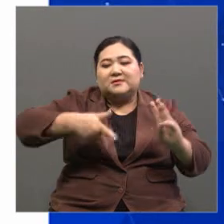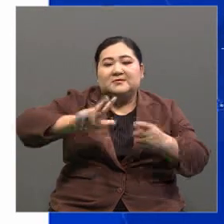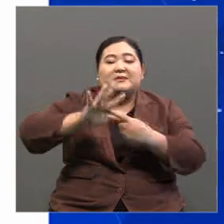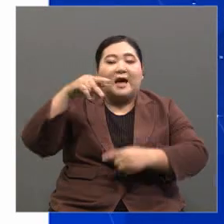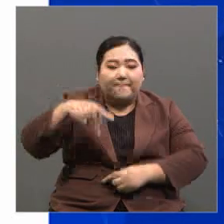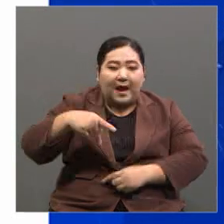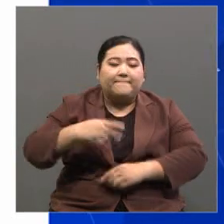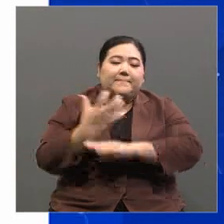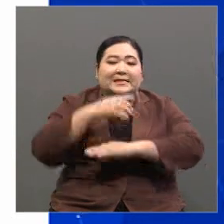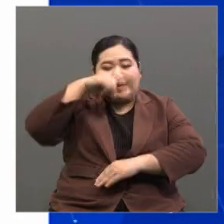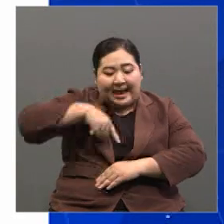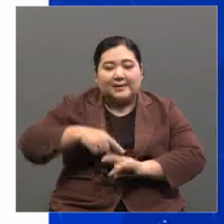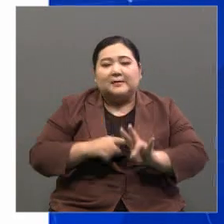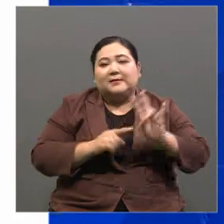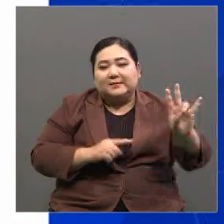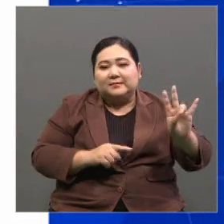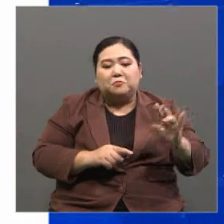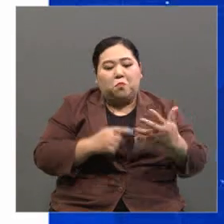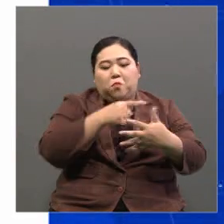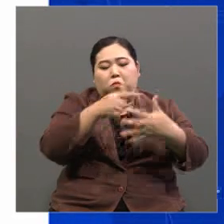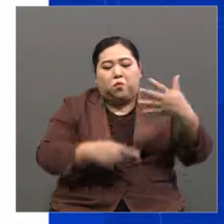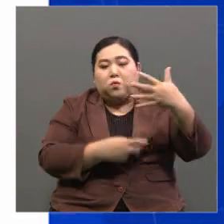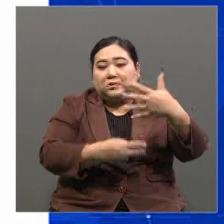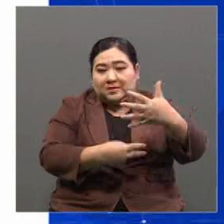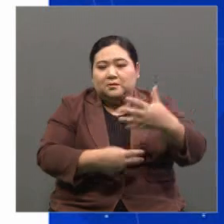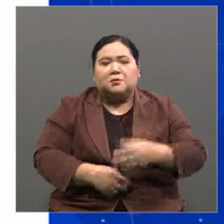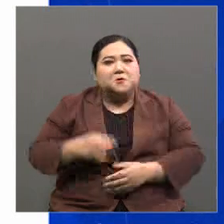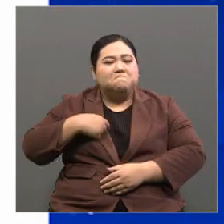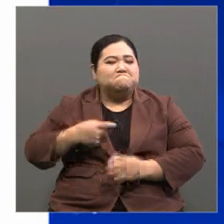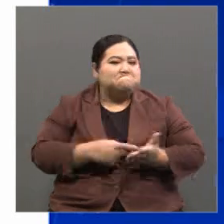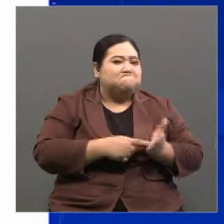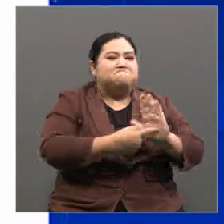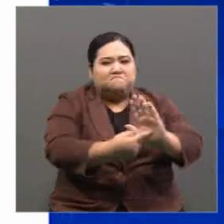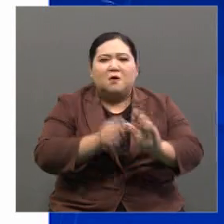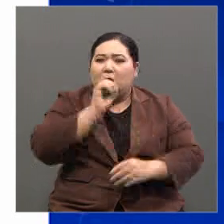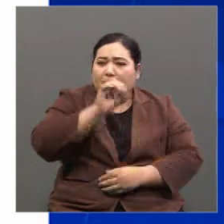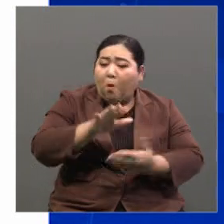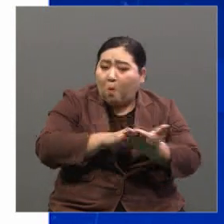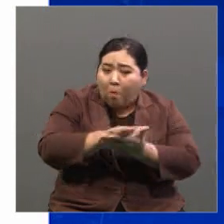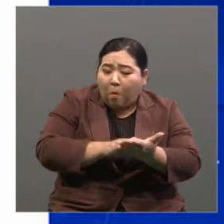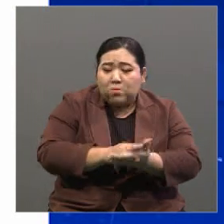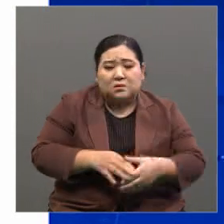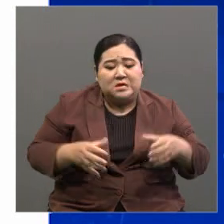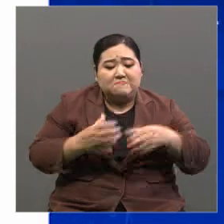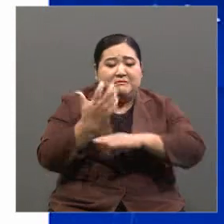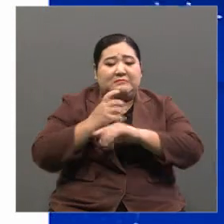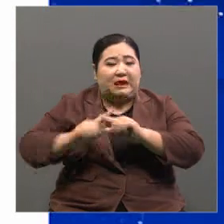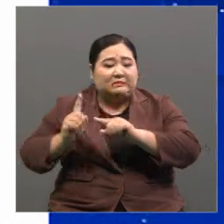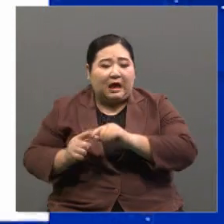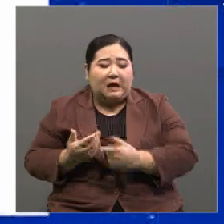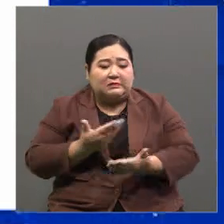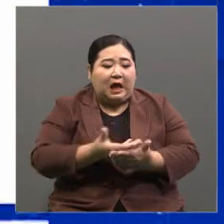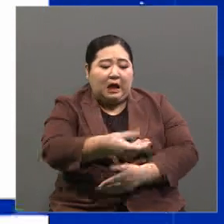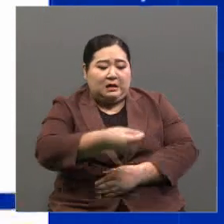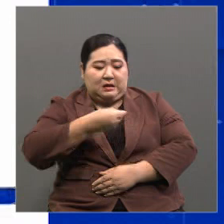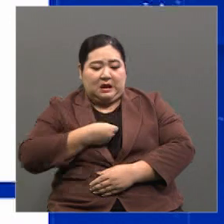สมาพันธ์สื่อมวลชนแห่งประเทศไทยค่ะก็ร่วมกันแสดงจุดยืนต่อสาธารณะบอกว่าสื่อมวลชนที่รับเงินจากแหล่งข่าวเพื่อ